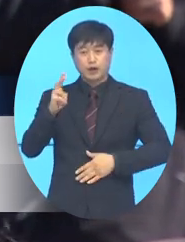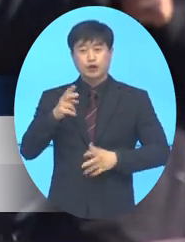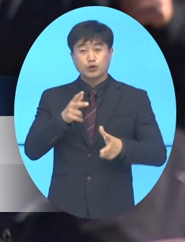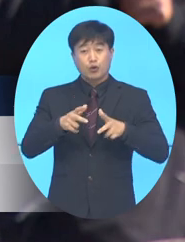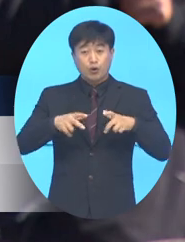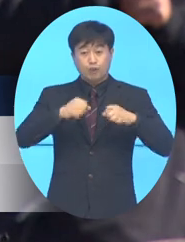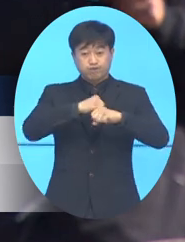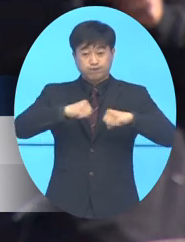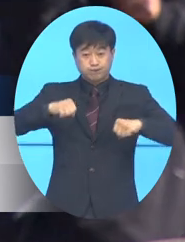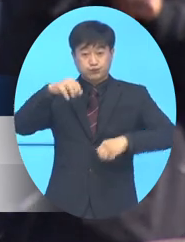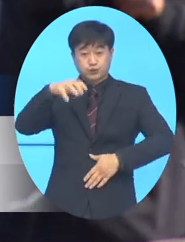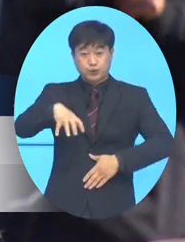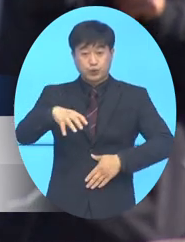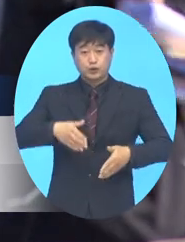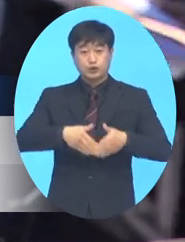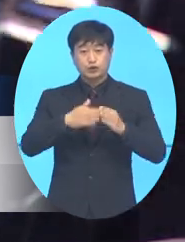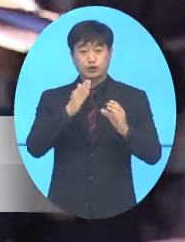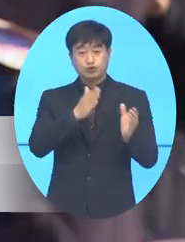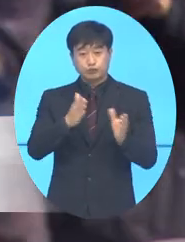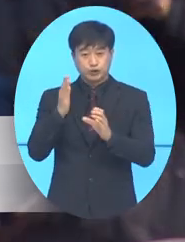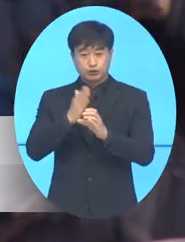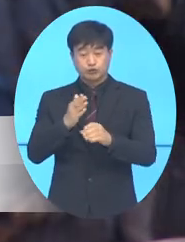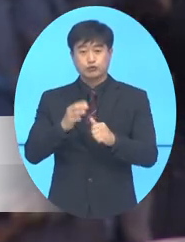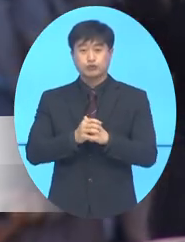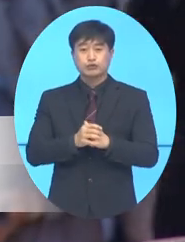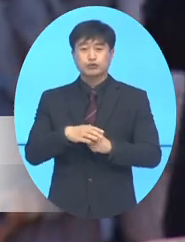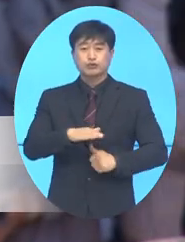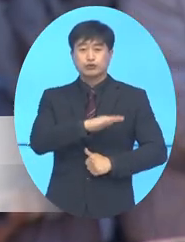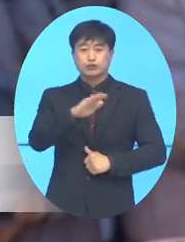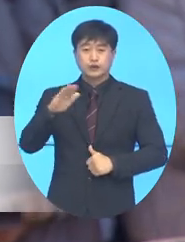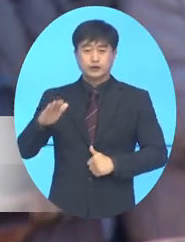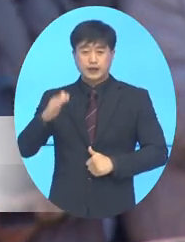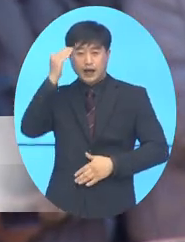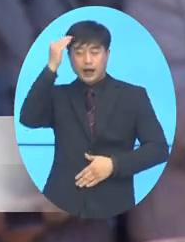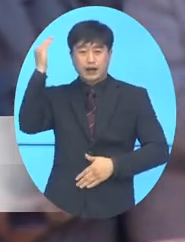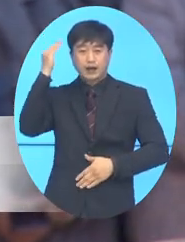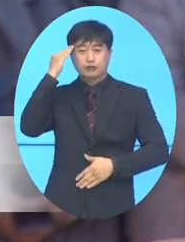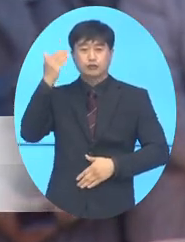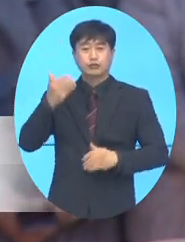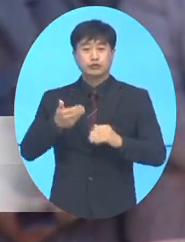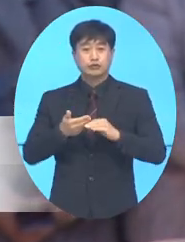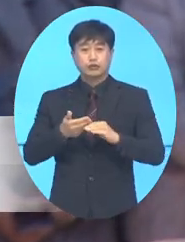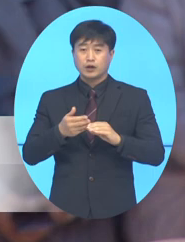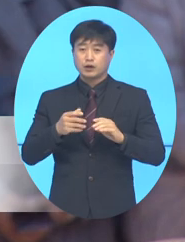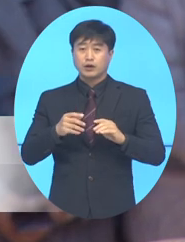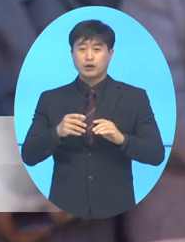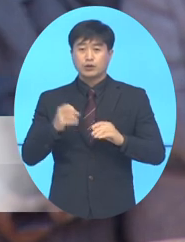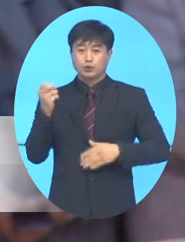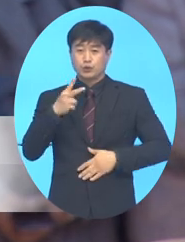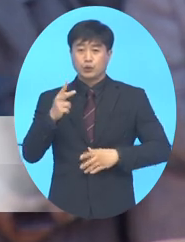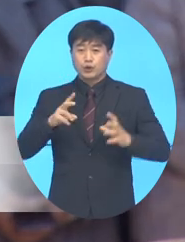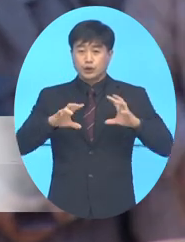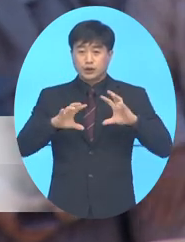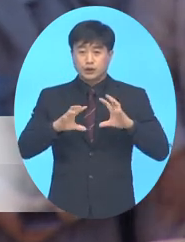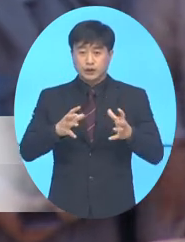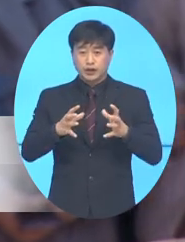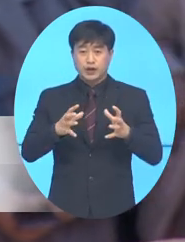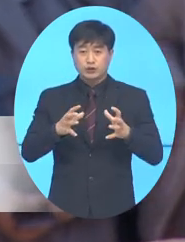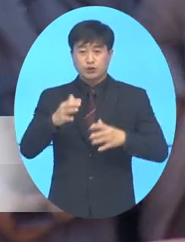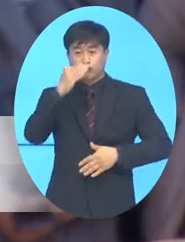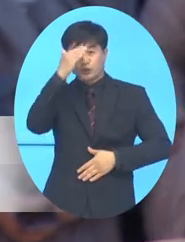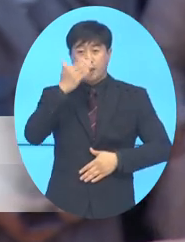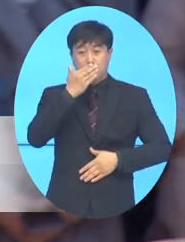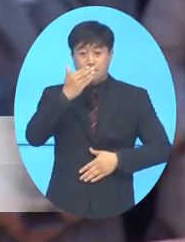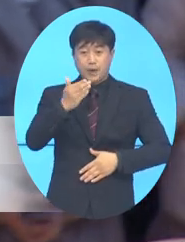역사광장이 지금 조성 준비를 하고 있습니다 우리 대한민국을 떠나 전체 세계인들이 좀 볼 수